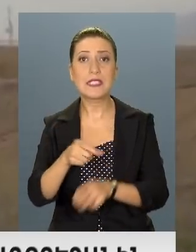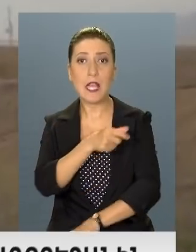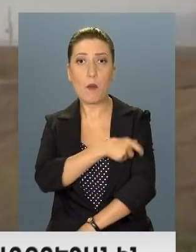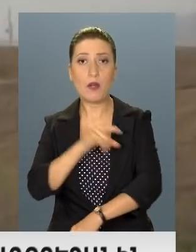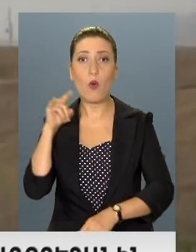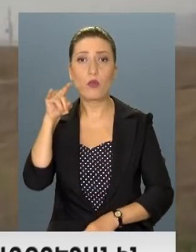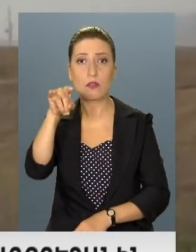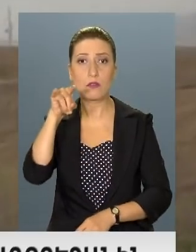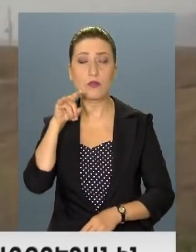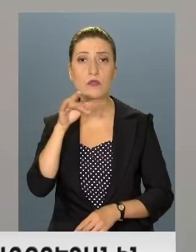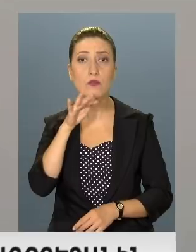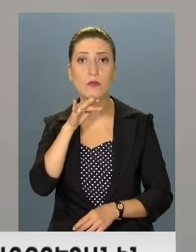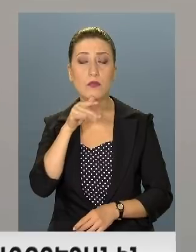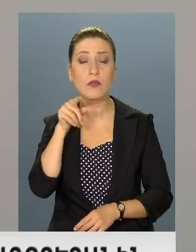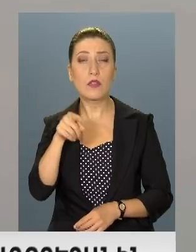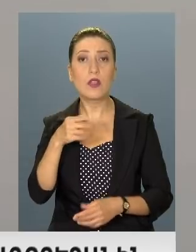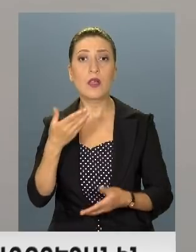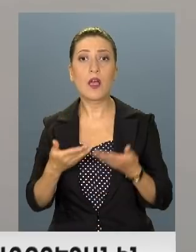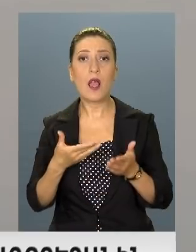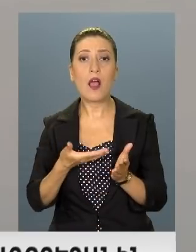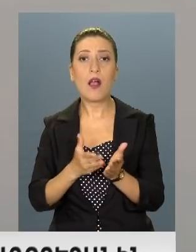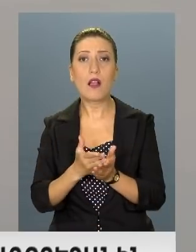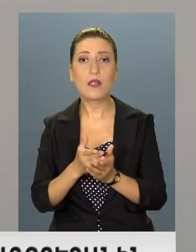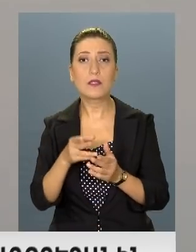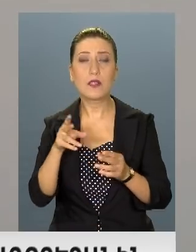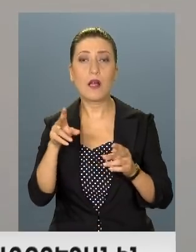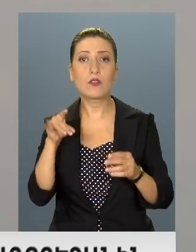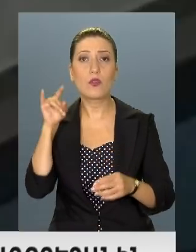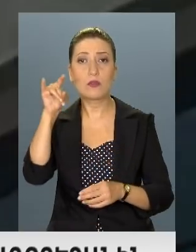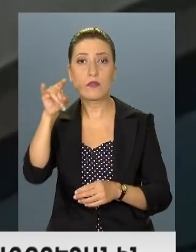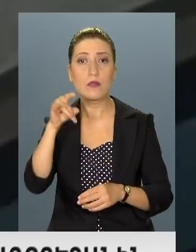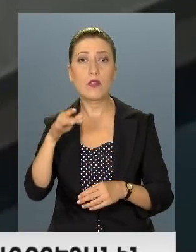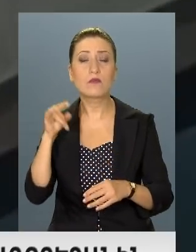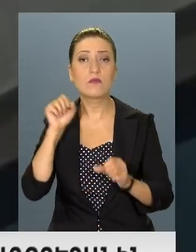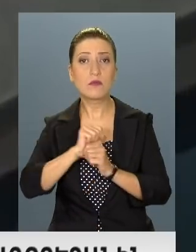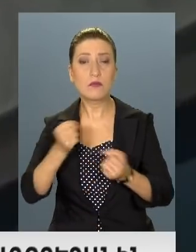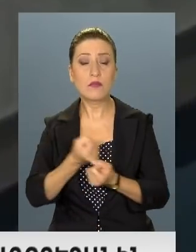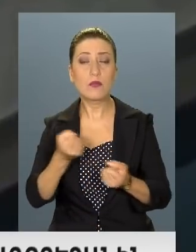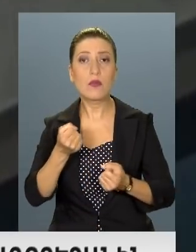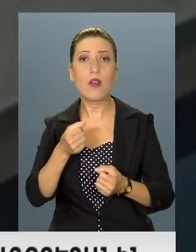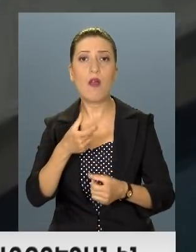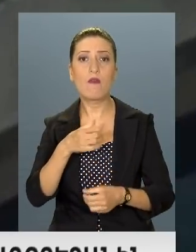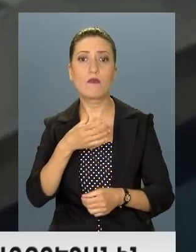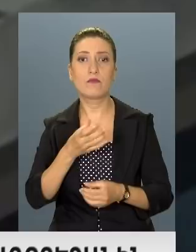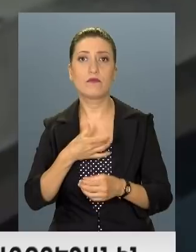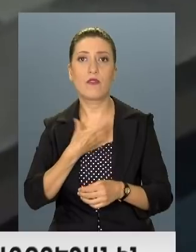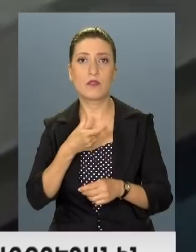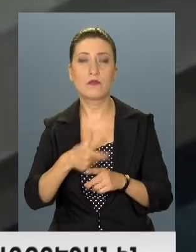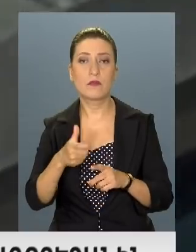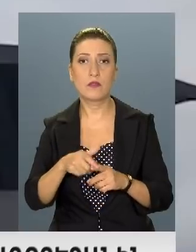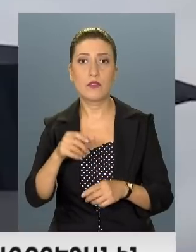օդանավակայանից չվերթներ իրականացնելու դեպքում քաղաքացիական ինքնաթիռներին հարվածելու սպառնալիքներ հնչեցին։ ԱՄՆ